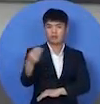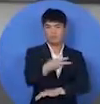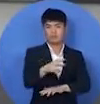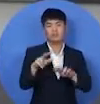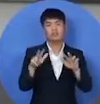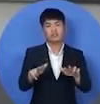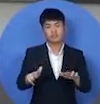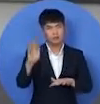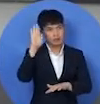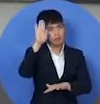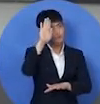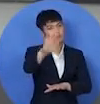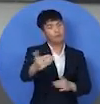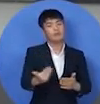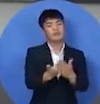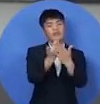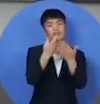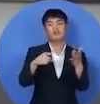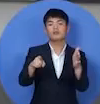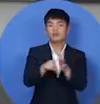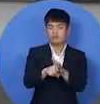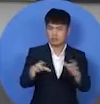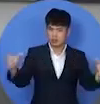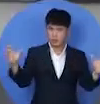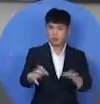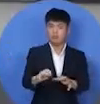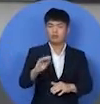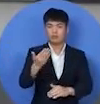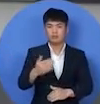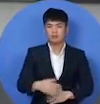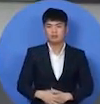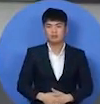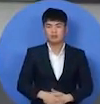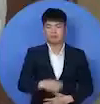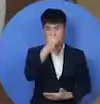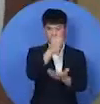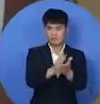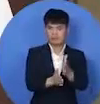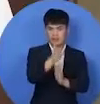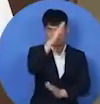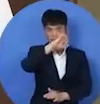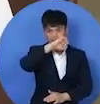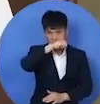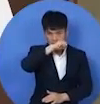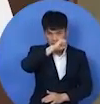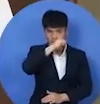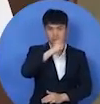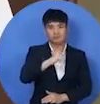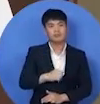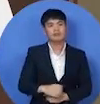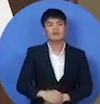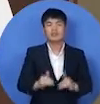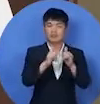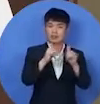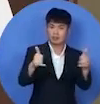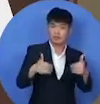그리고 주민참여예산제의 건설적인 대안을 모색하기 위해 마련된 자리입니다. 천안시